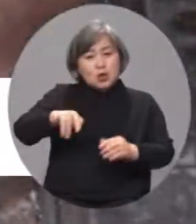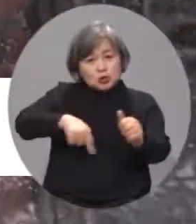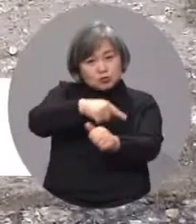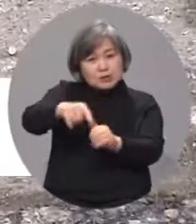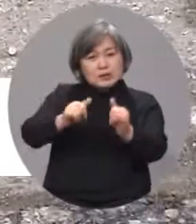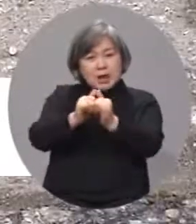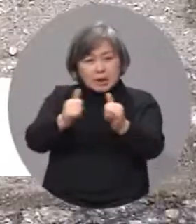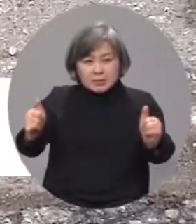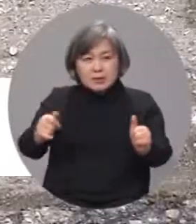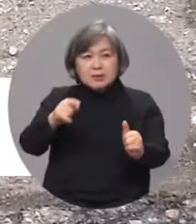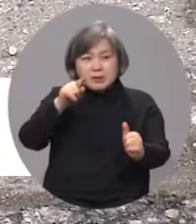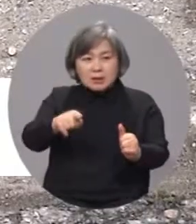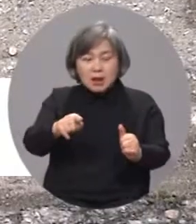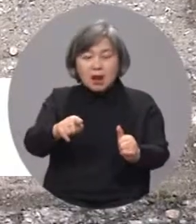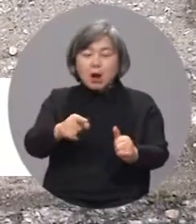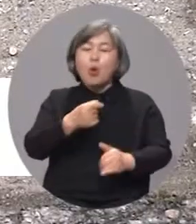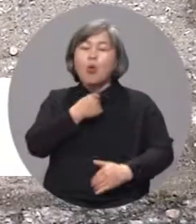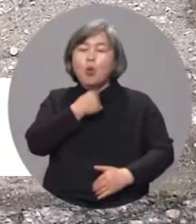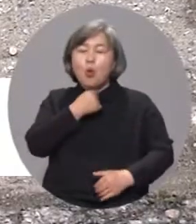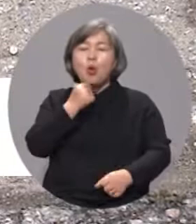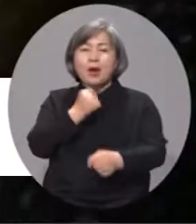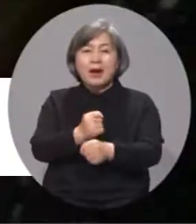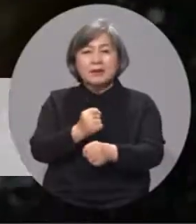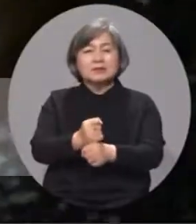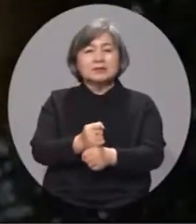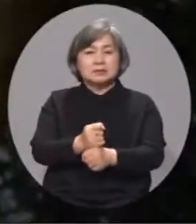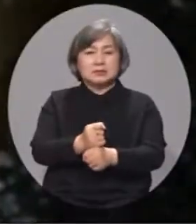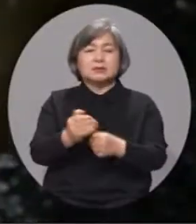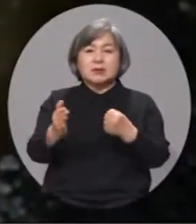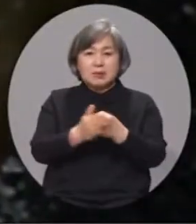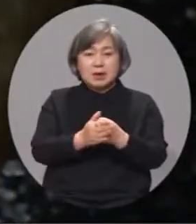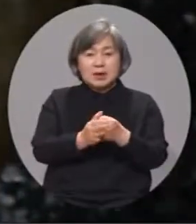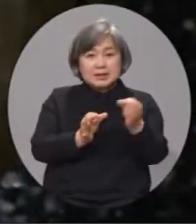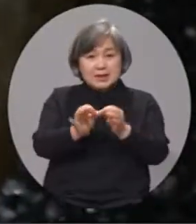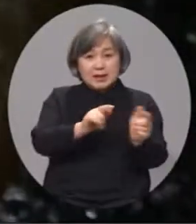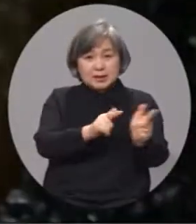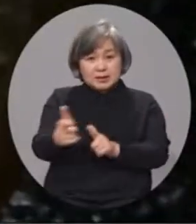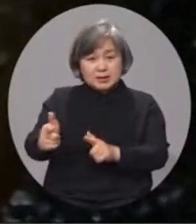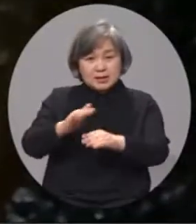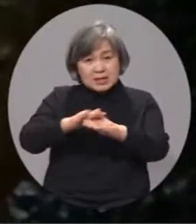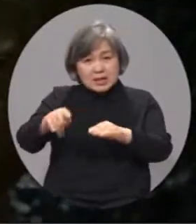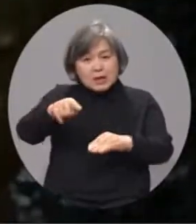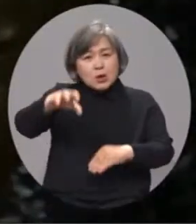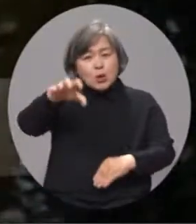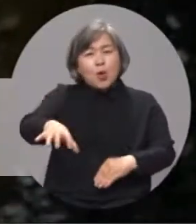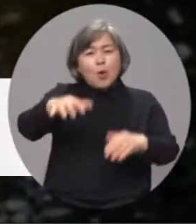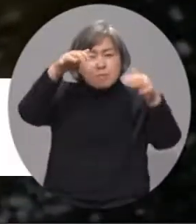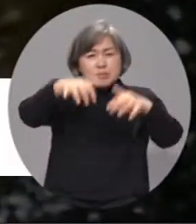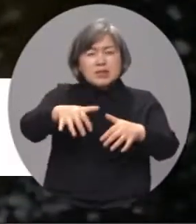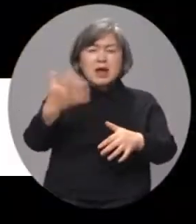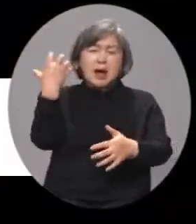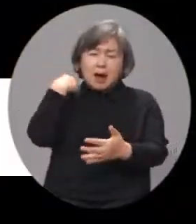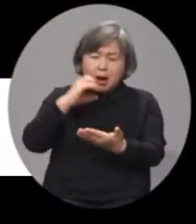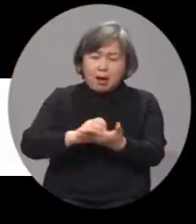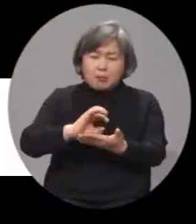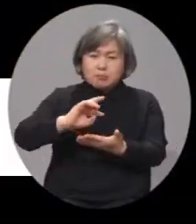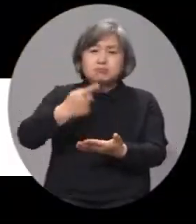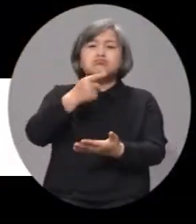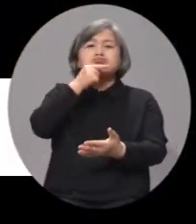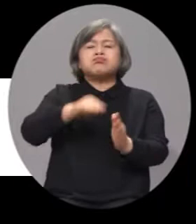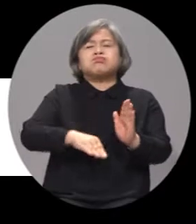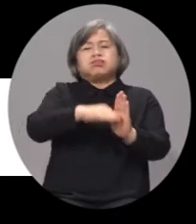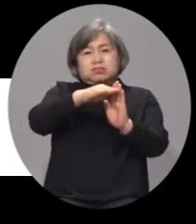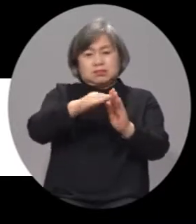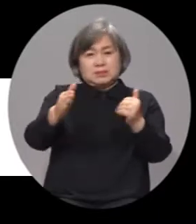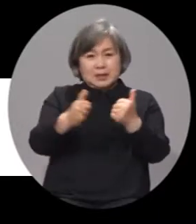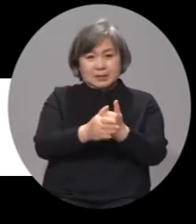있는 주민들이 이제 그런 뚜껑을 선호하는 경향이 있어서. 하지만 상인들은 맨홀 이곳저곳에서 빗물이 역류해 잠기기